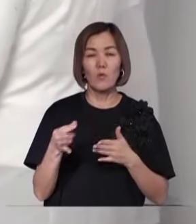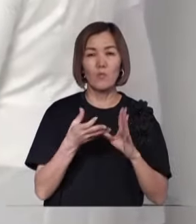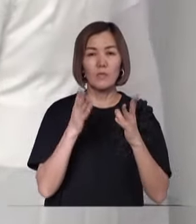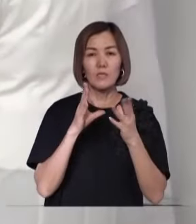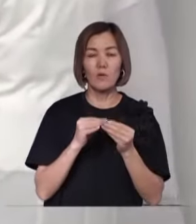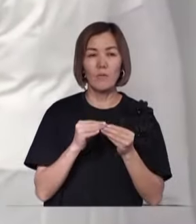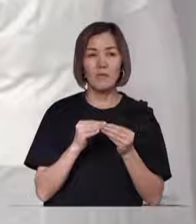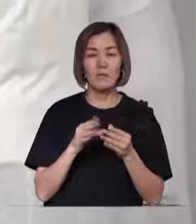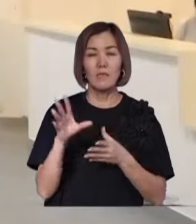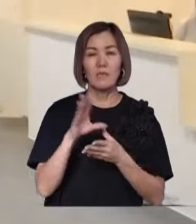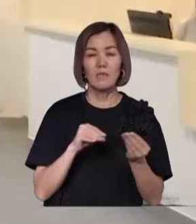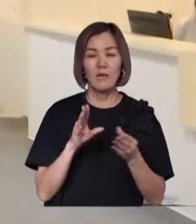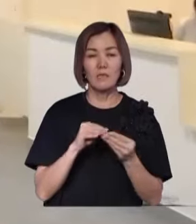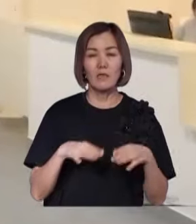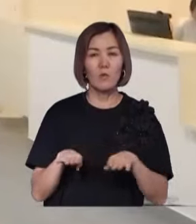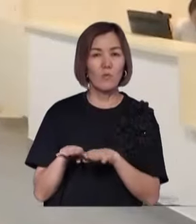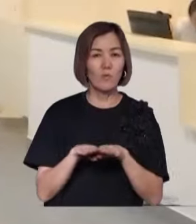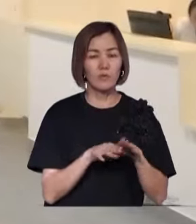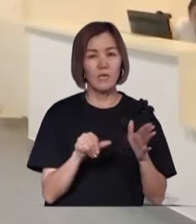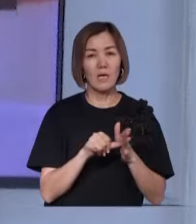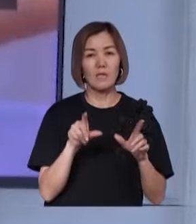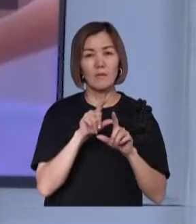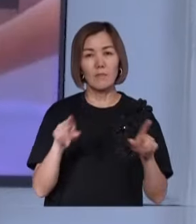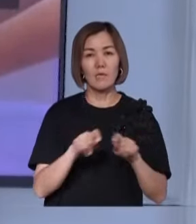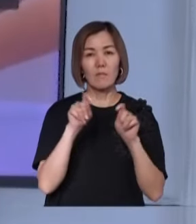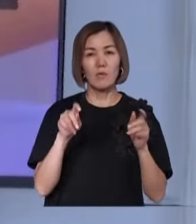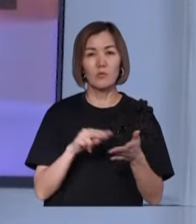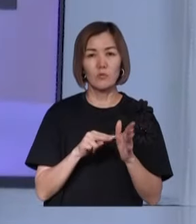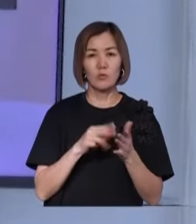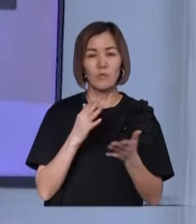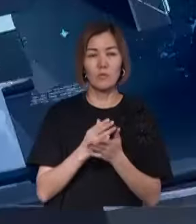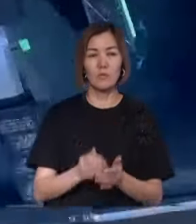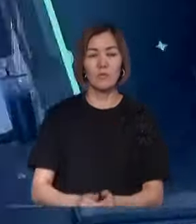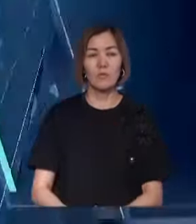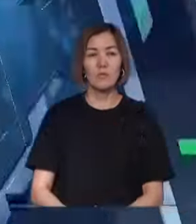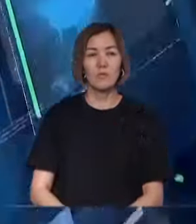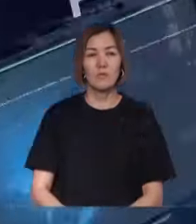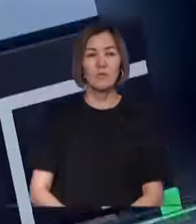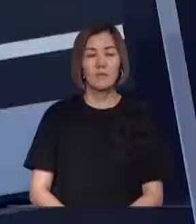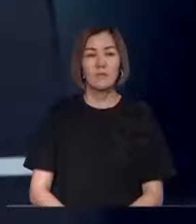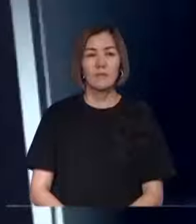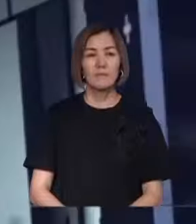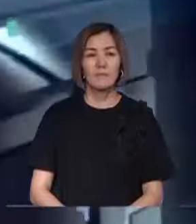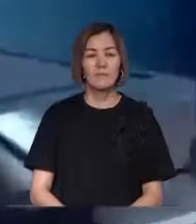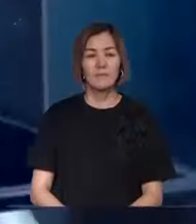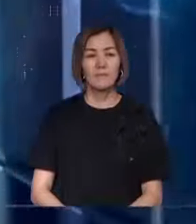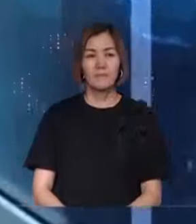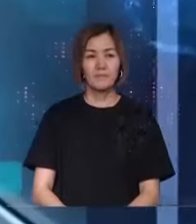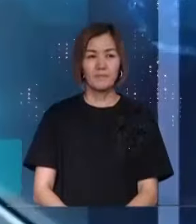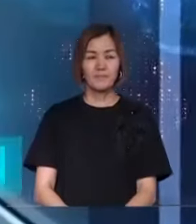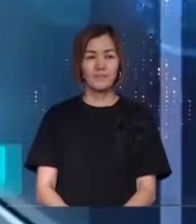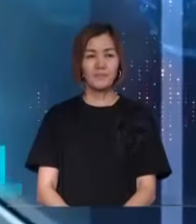аумағында алда тағы осындай 6 мекеме ашуды жоспарлап отыр. Құрманжан Қасымжанұлы, Абзал